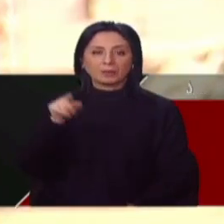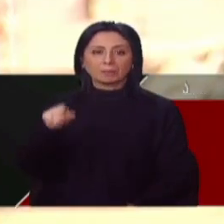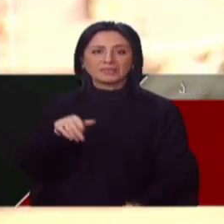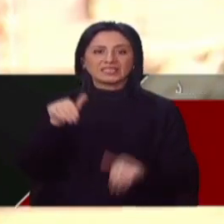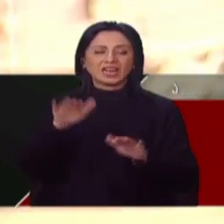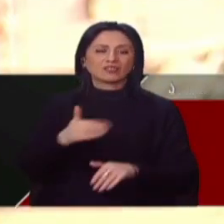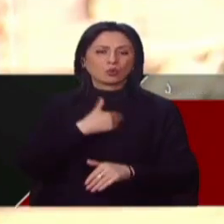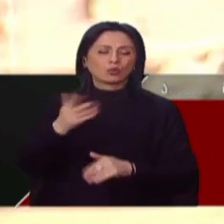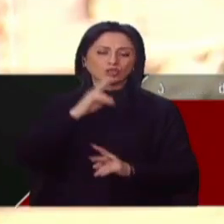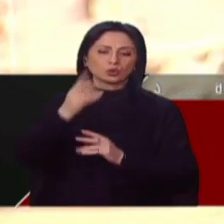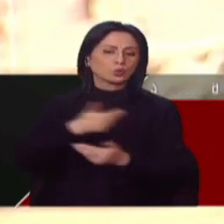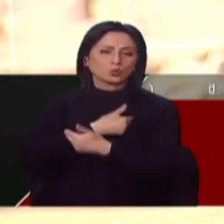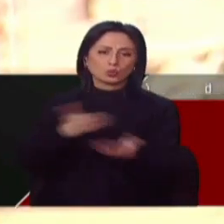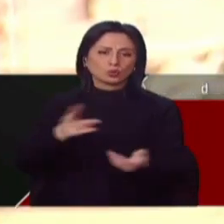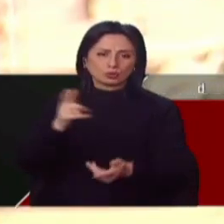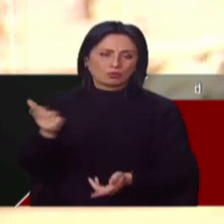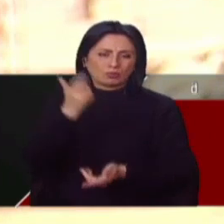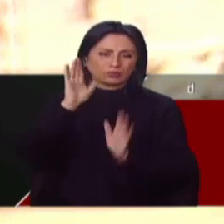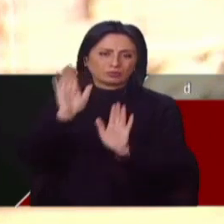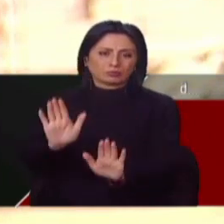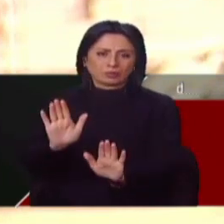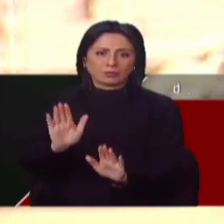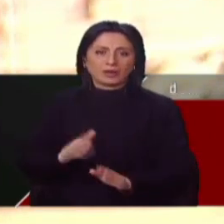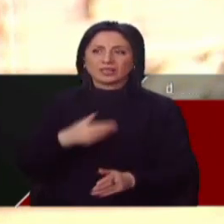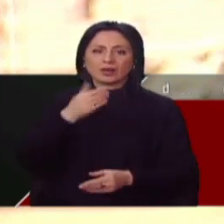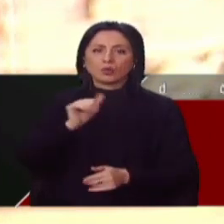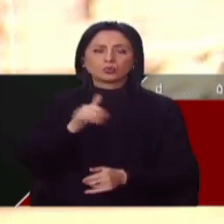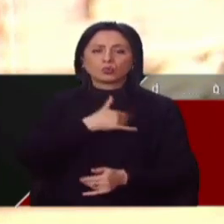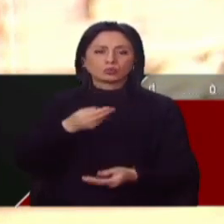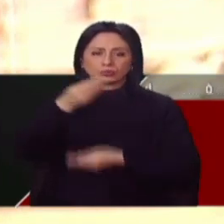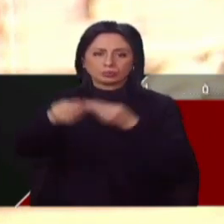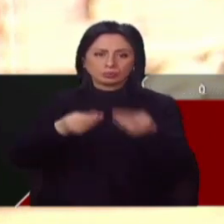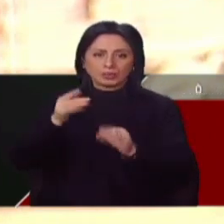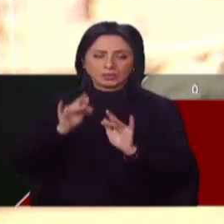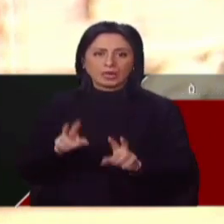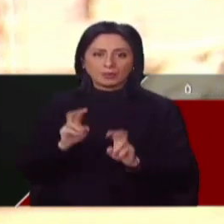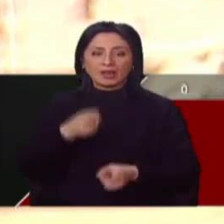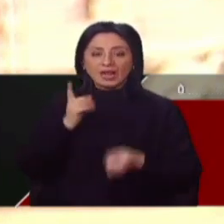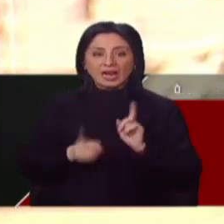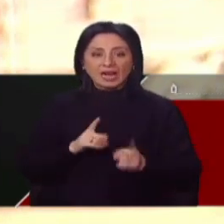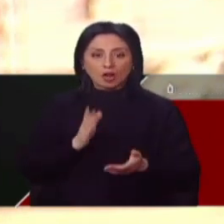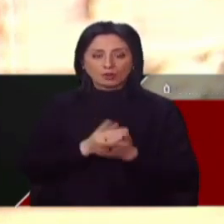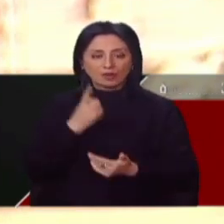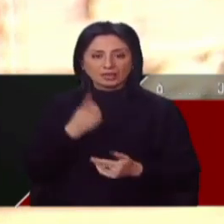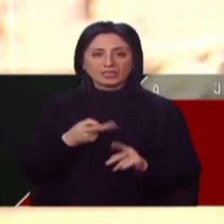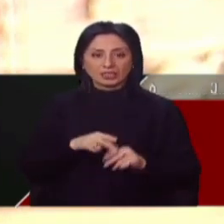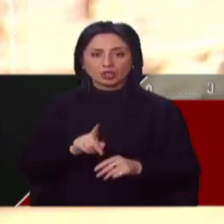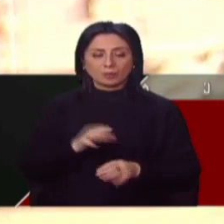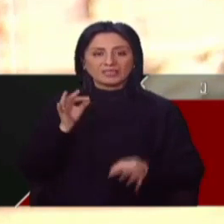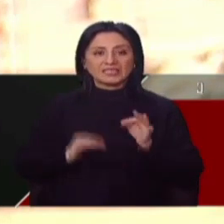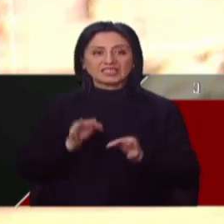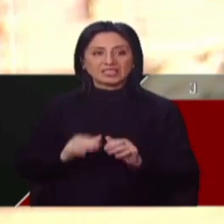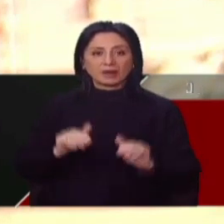gadasatsqvetia, kad sadats unda ik tsavides, sadats unda ik tsaigos misi sakme. Realoba aris erti is, rom